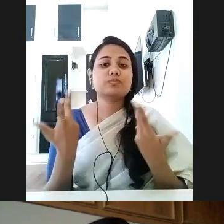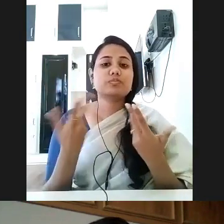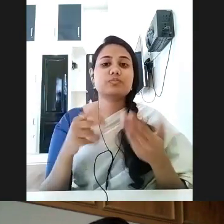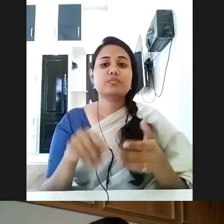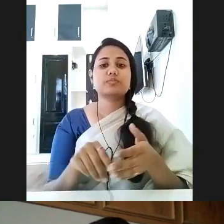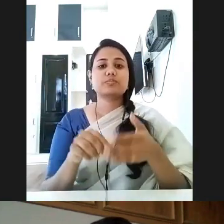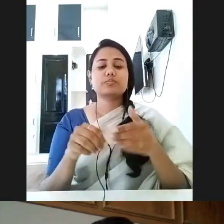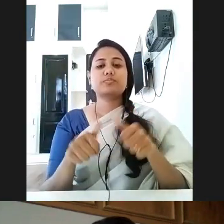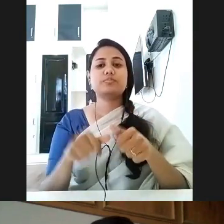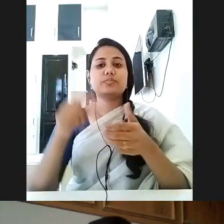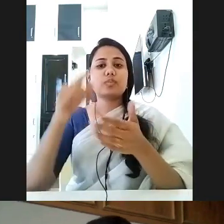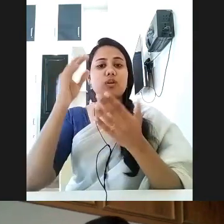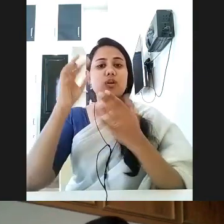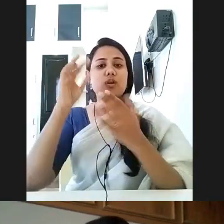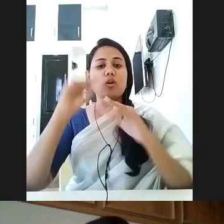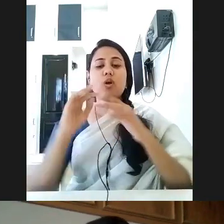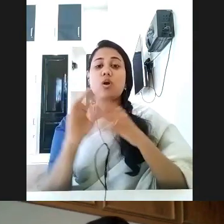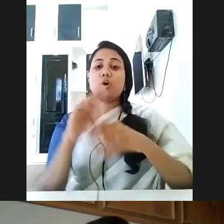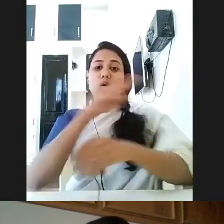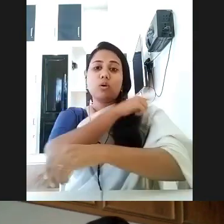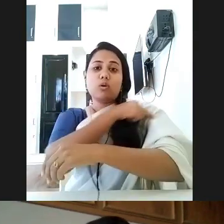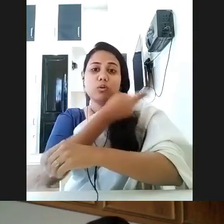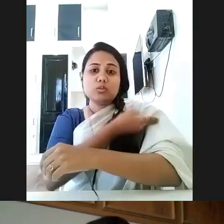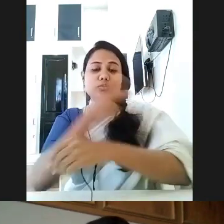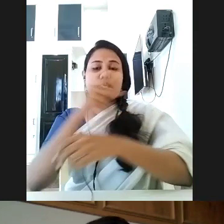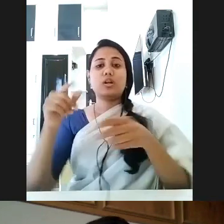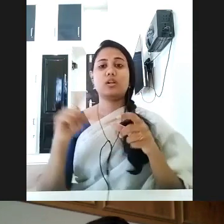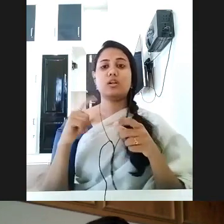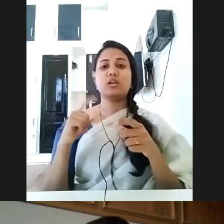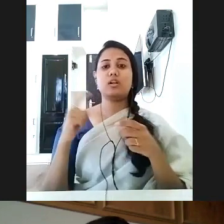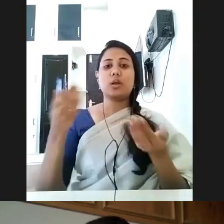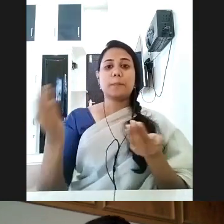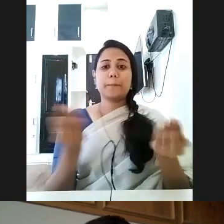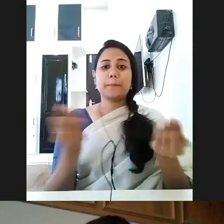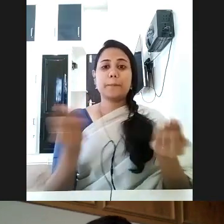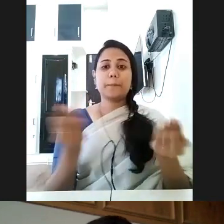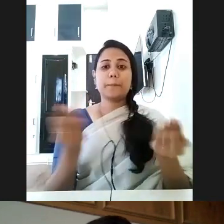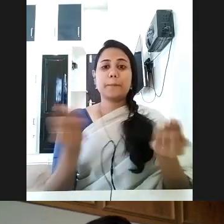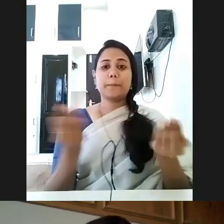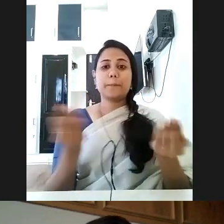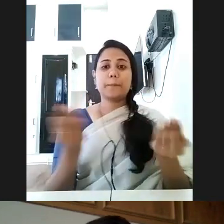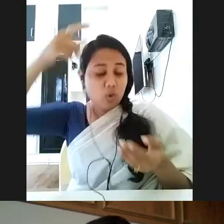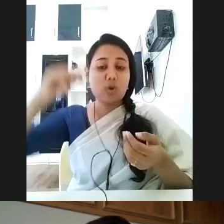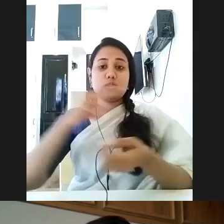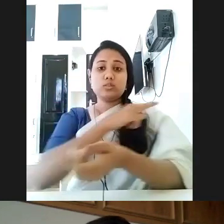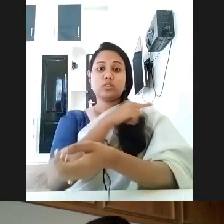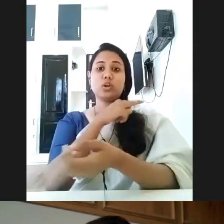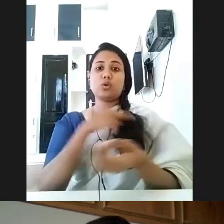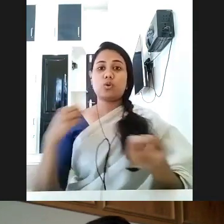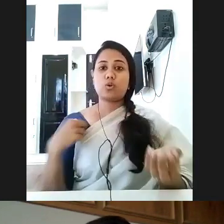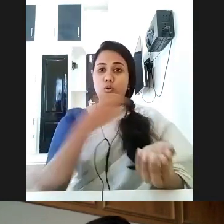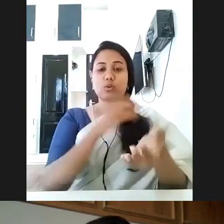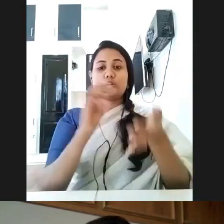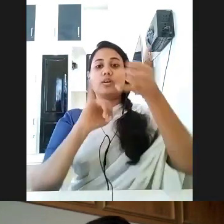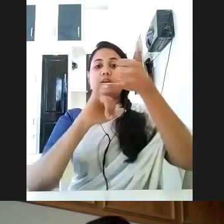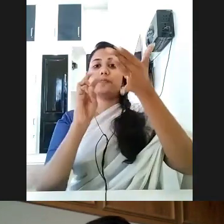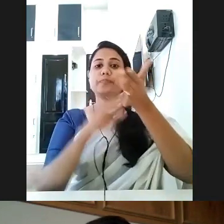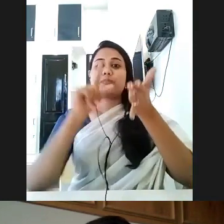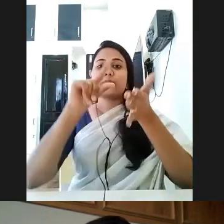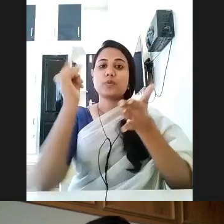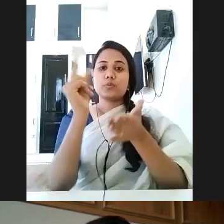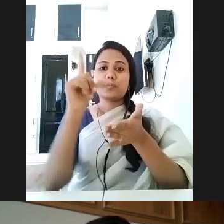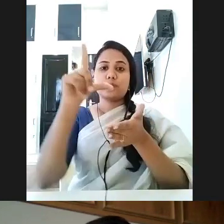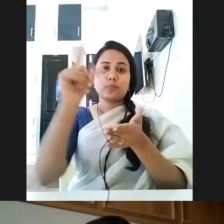ഹോസ്പിറ്റലിലെ പീഡിയാട്രിക് ന്യൂറോളജി കൺസൾട്ടന്റ് ആയ ഡോക്ടർ സ്മിലു മോഹൻലാൽ മാമാണ്. മാം